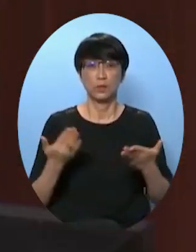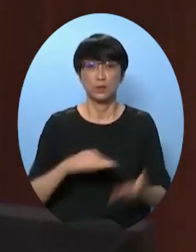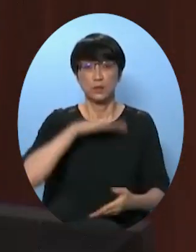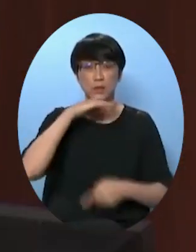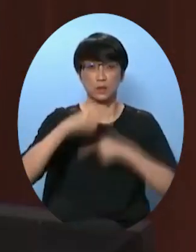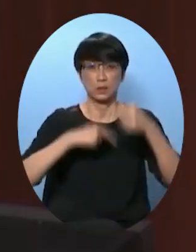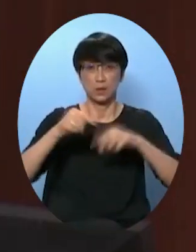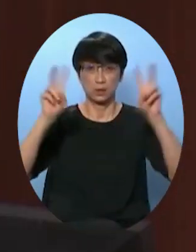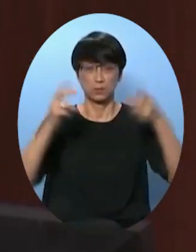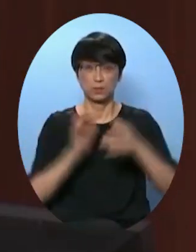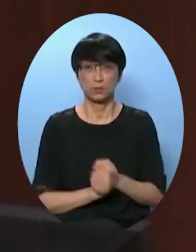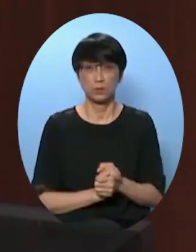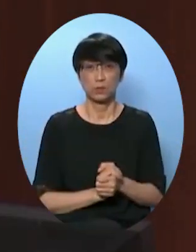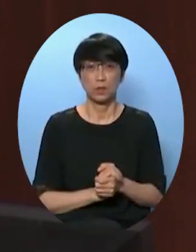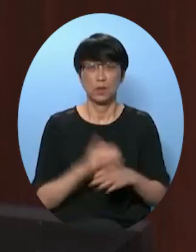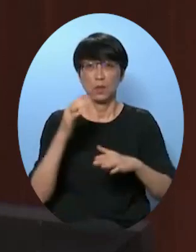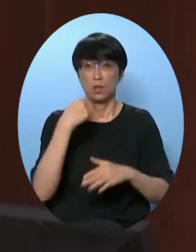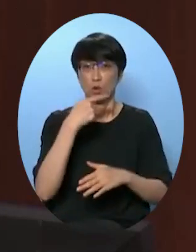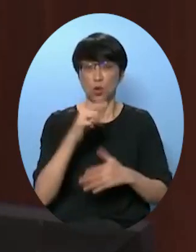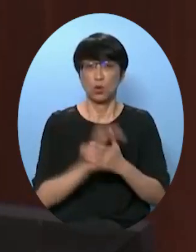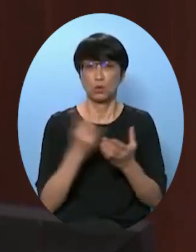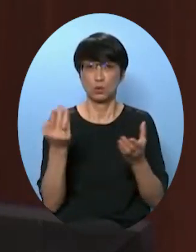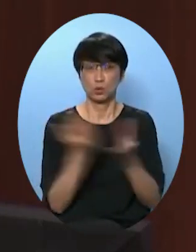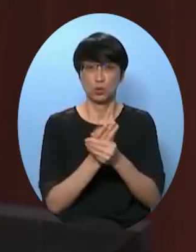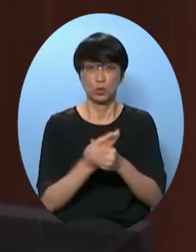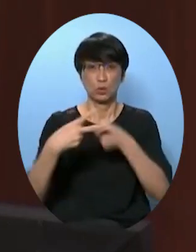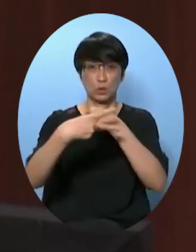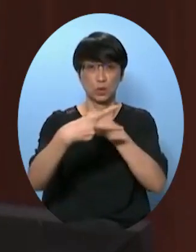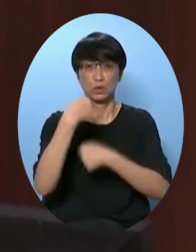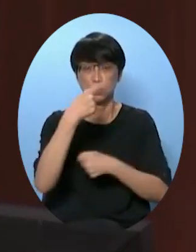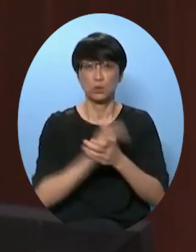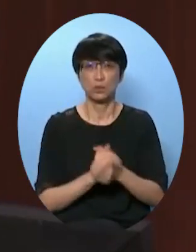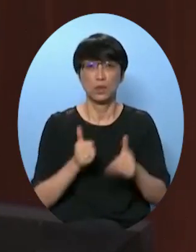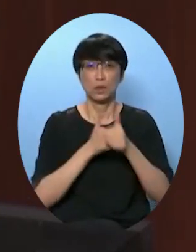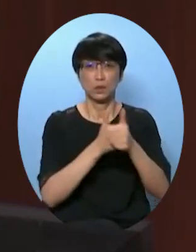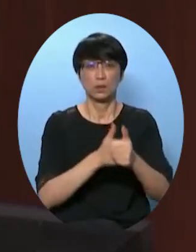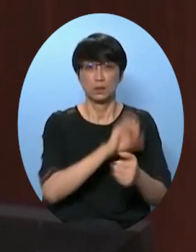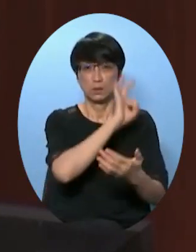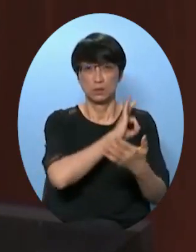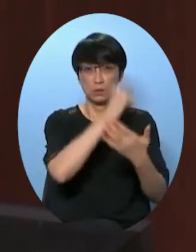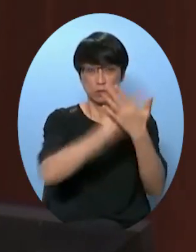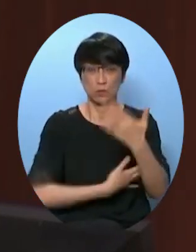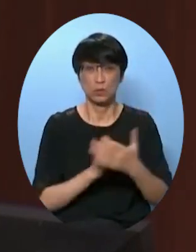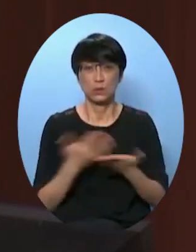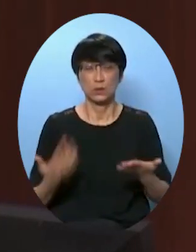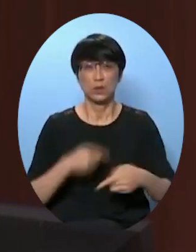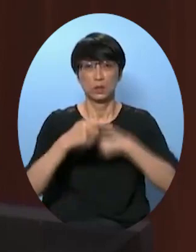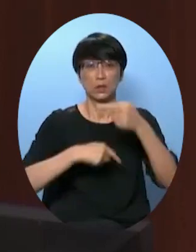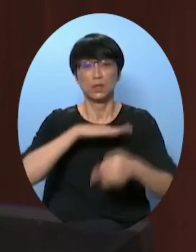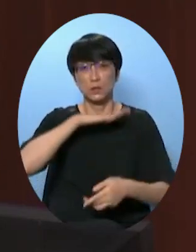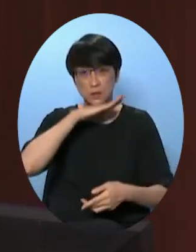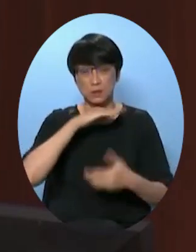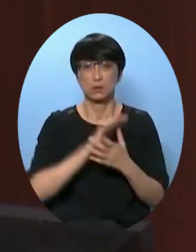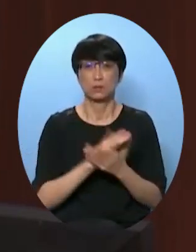待議議題是上述條例草案予以二讀。按照《議事規則》，二讀辯論中止待續，